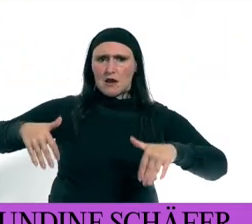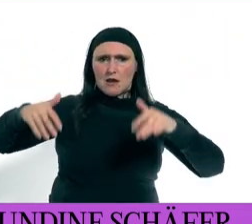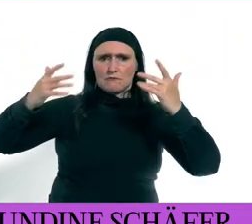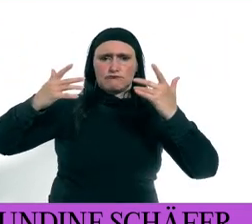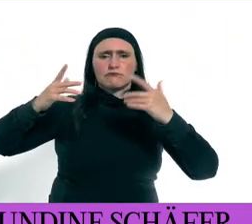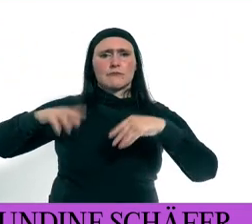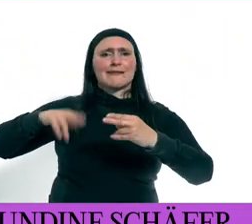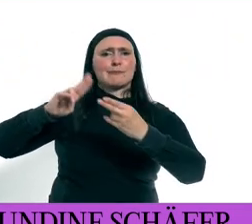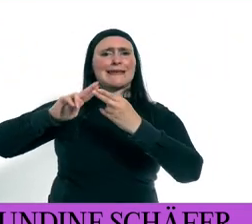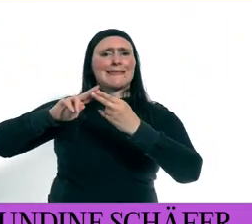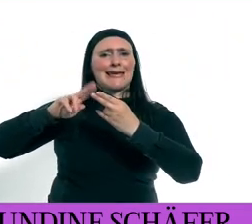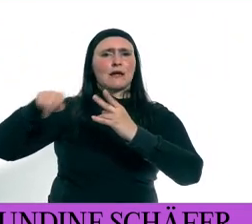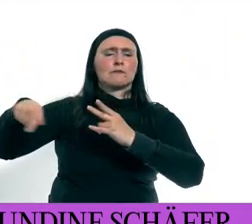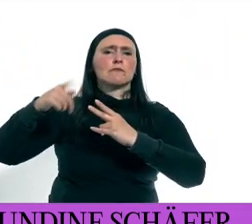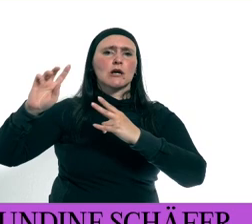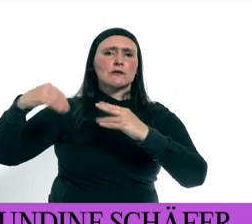Dächer